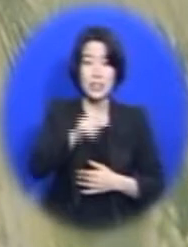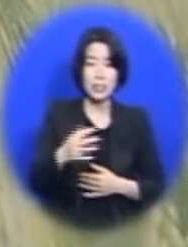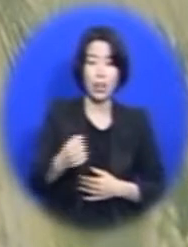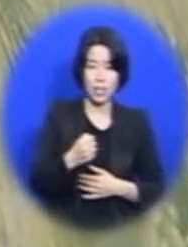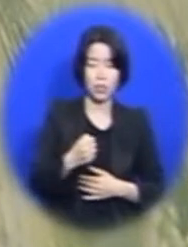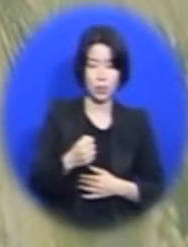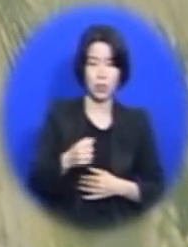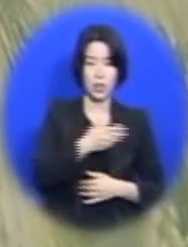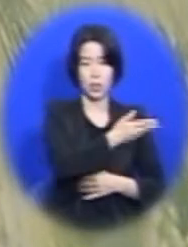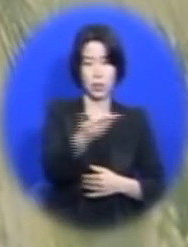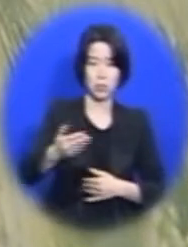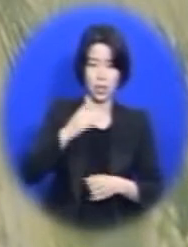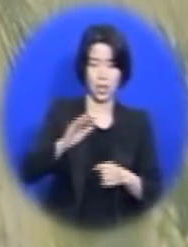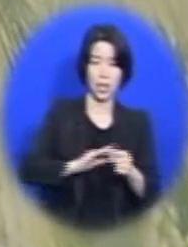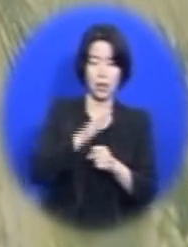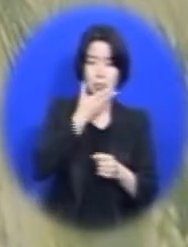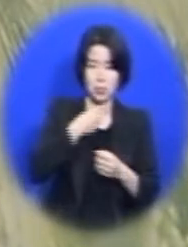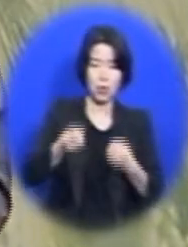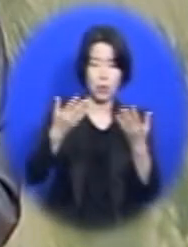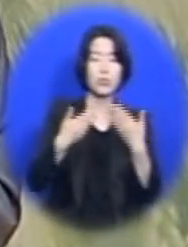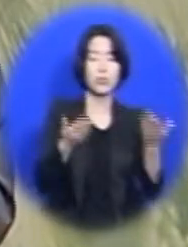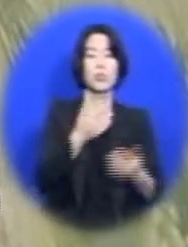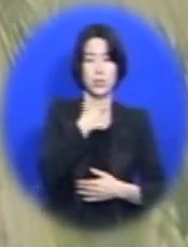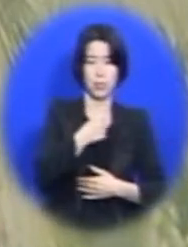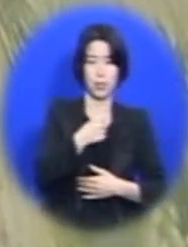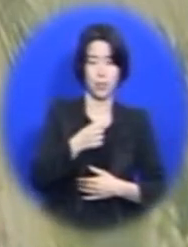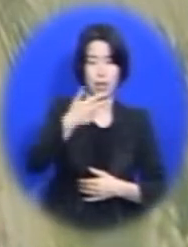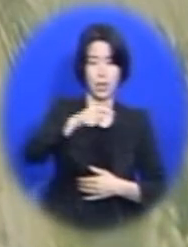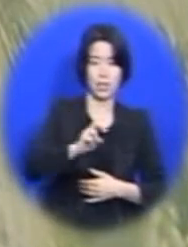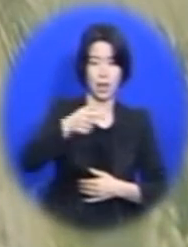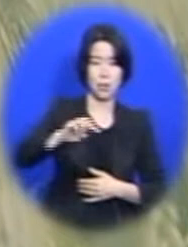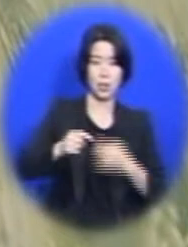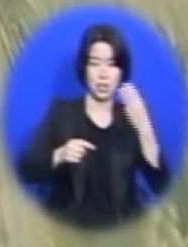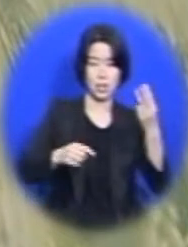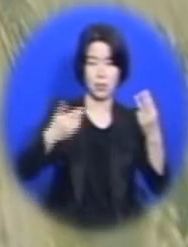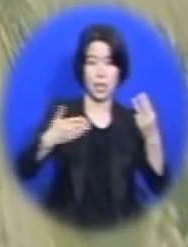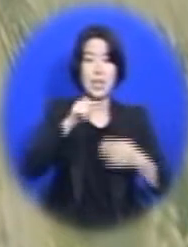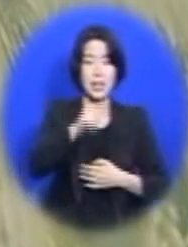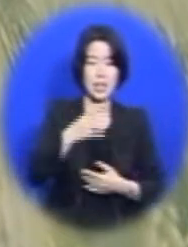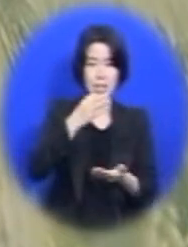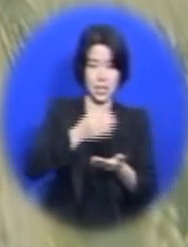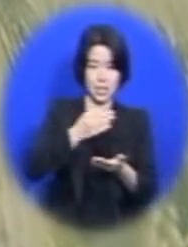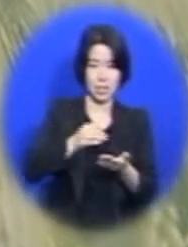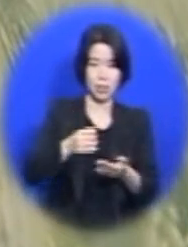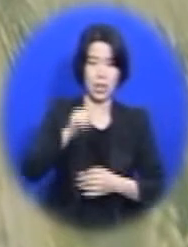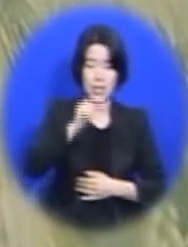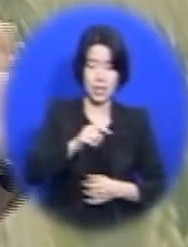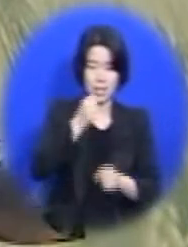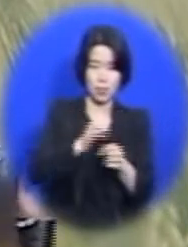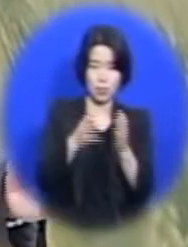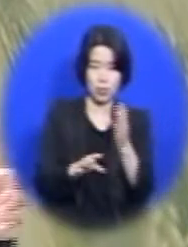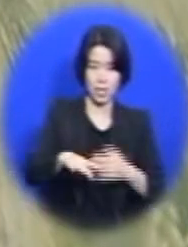주시려고 하십니다. 잠언 3장 9절 10절에 보면 내 재물과 내 소산물의 처음 익은 열매로